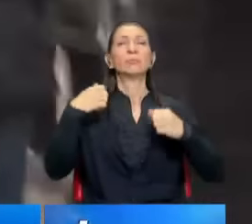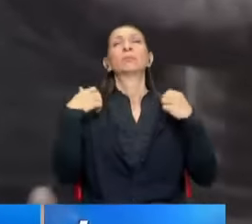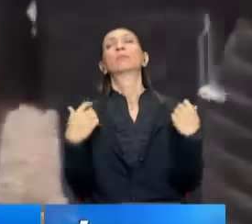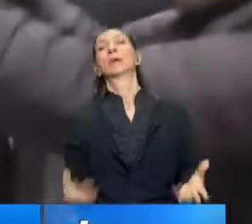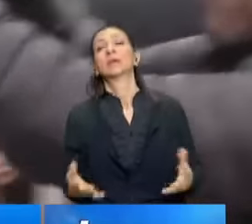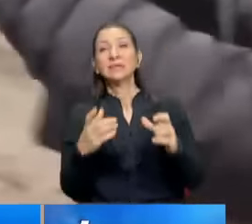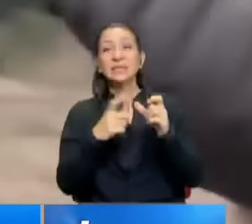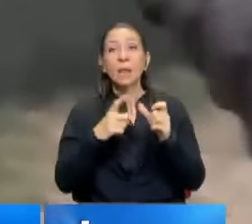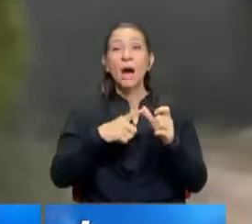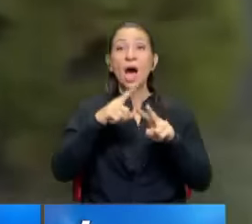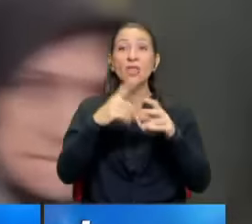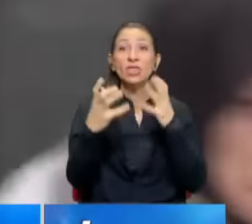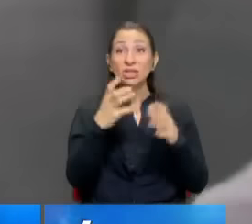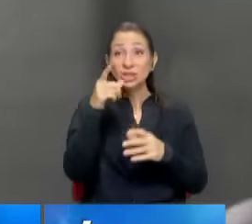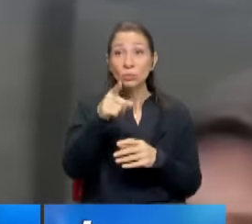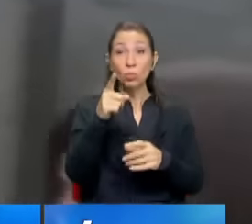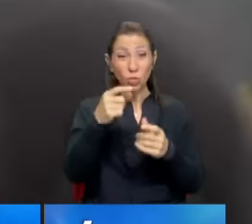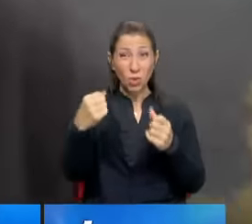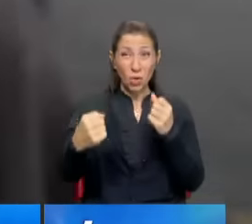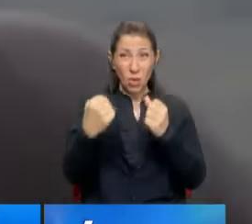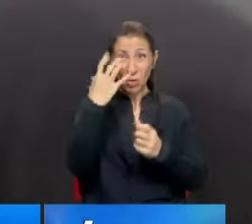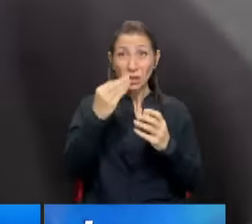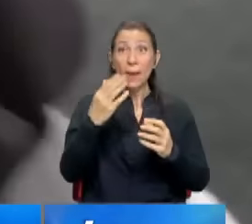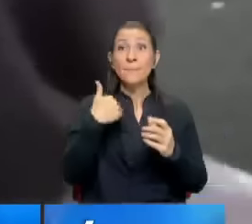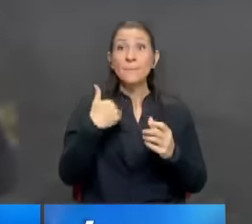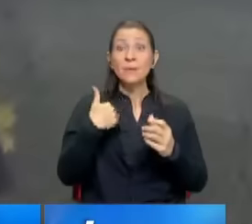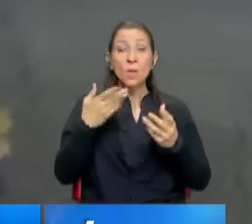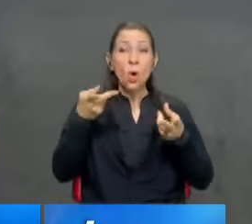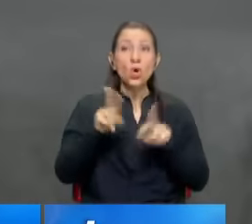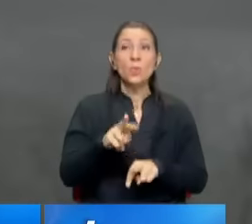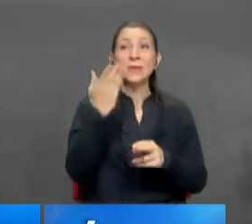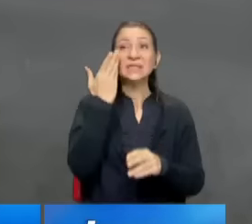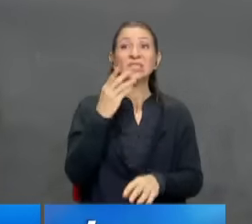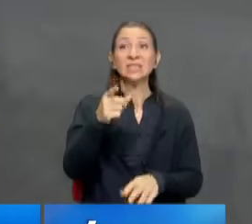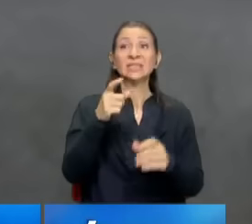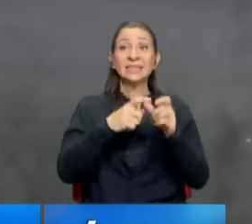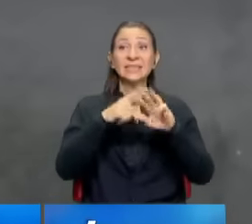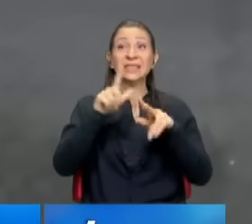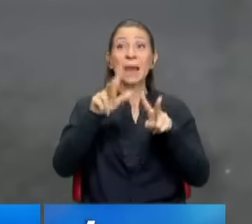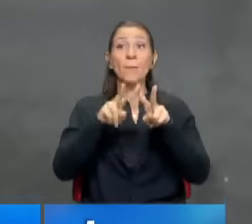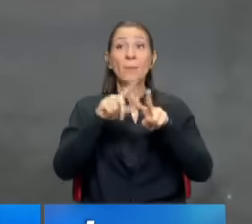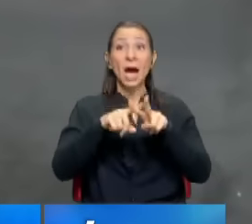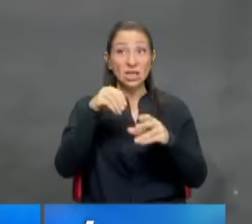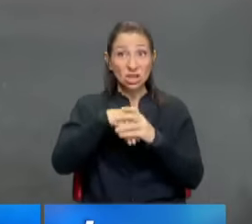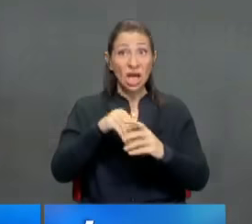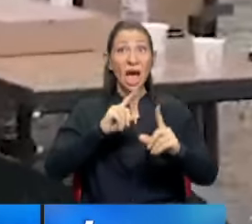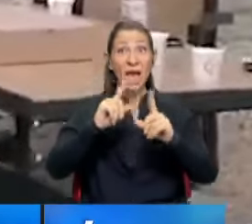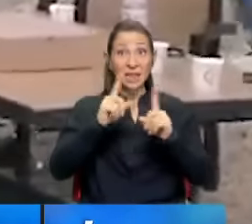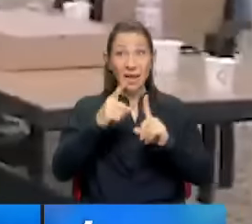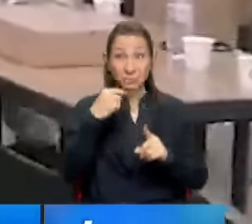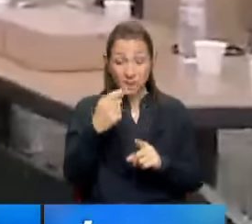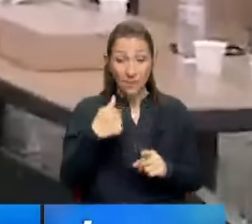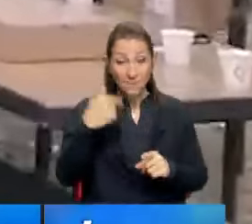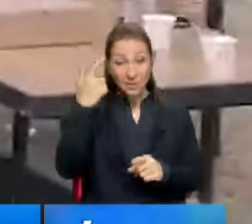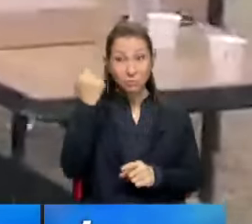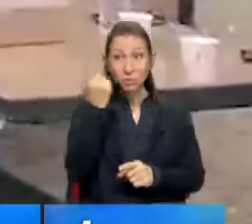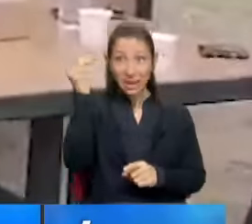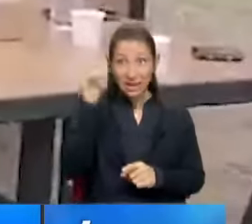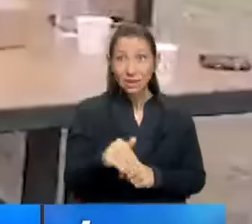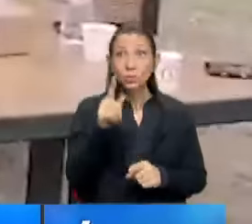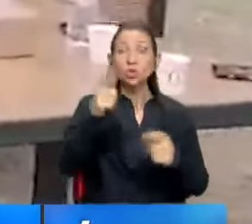Selma Ateş, bu saldırı gerçekleşseydi benim de katlimi izleyecektiniz. Selma için adalet mi diyecektiniz? Benim başıma bir şey